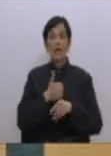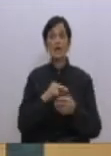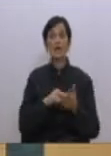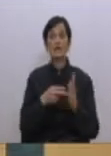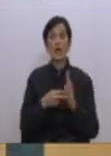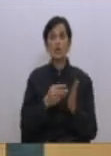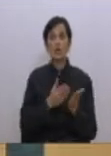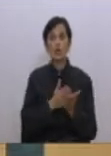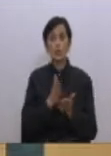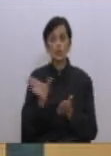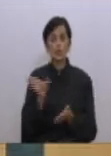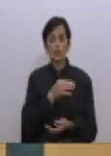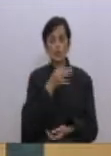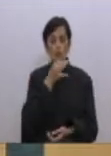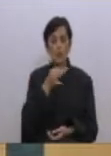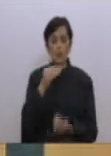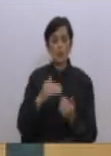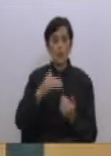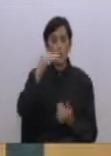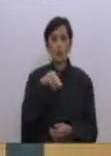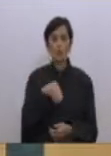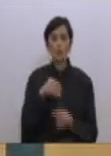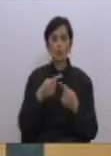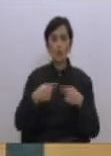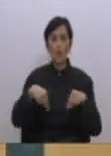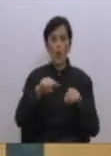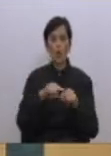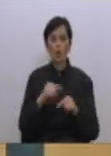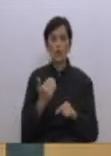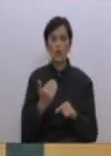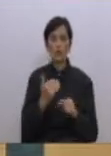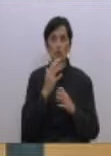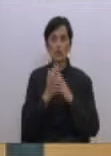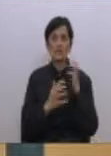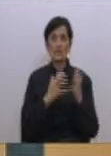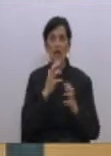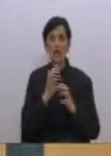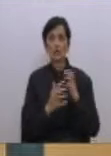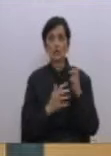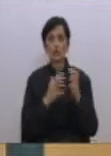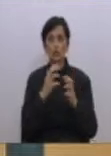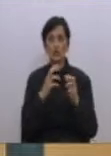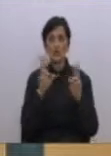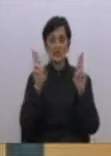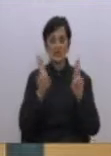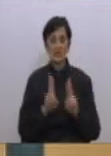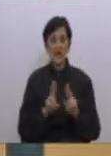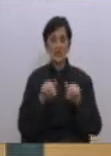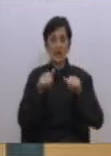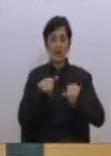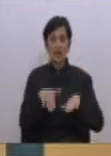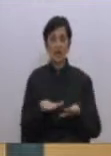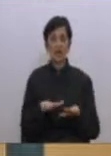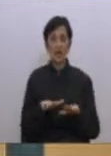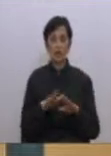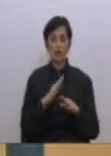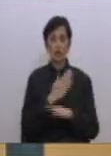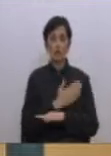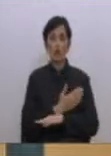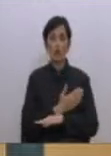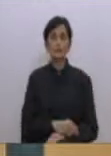მიმართულებები სრულად პასუხობს უმაღლესი აუდიტორული ორგანიზაციებისთვის საერთაშორისო სტანდარტით დადგენილ